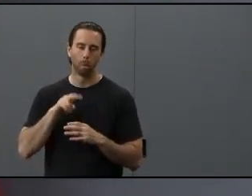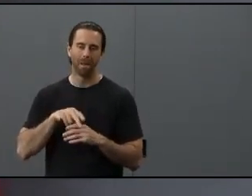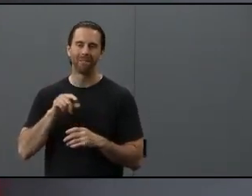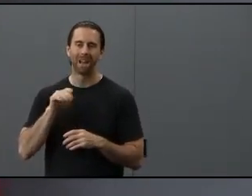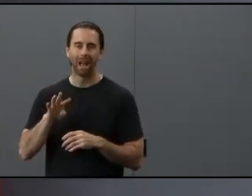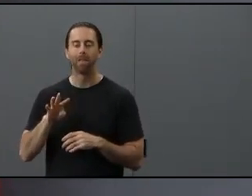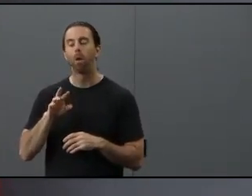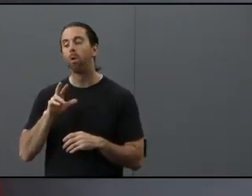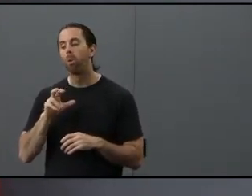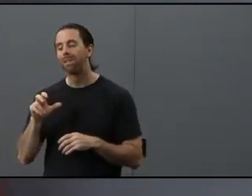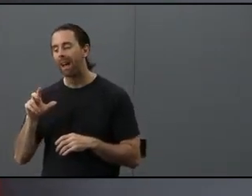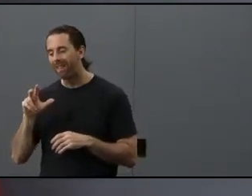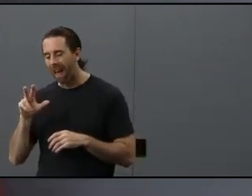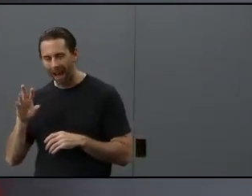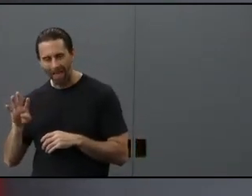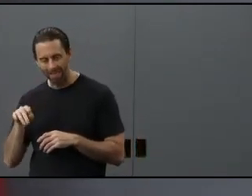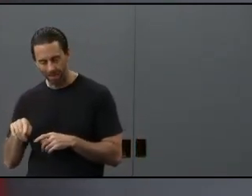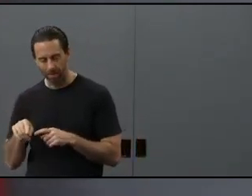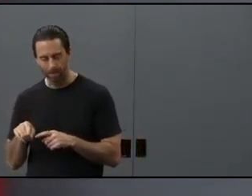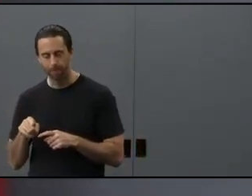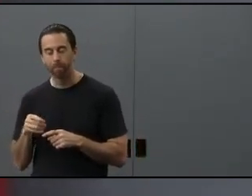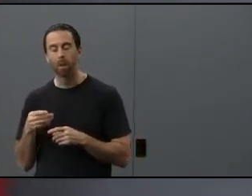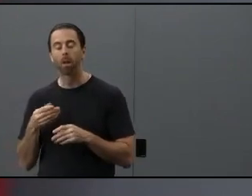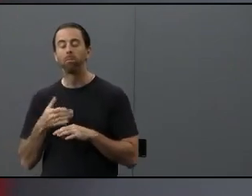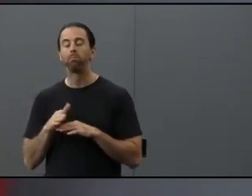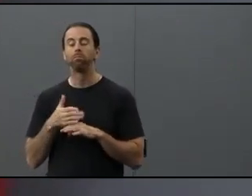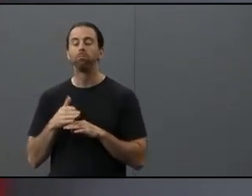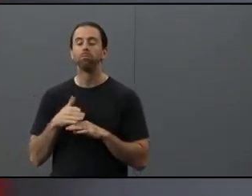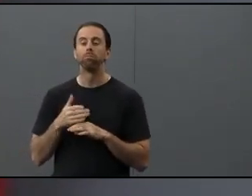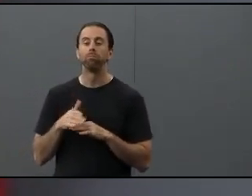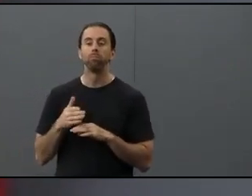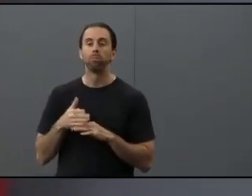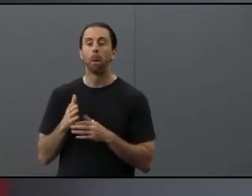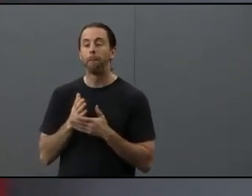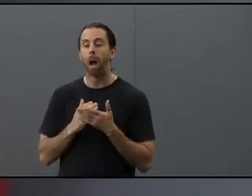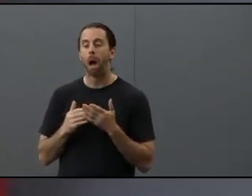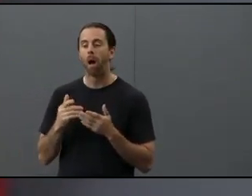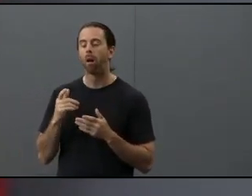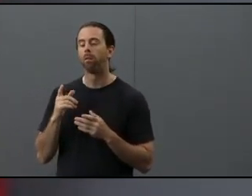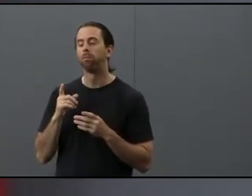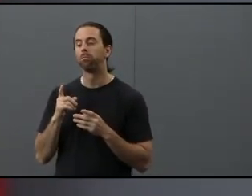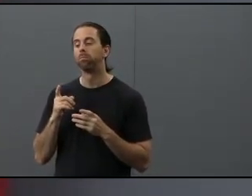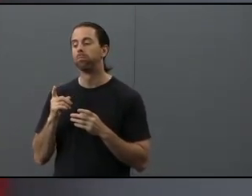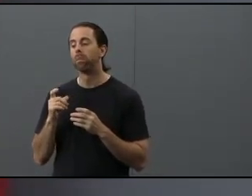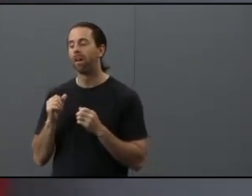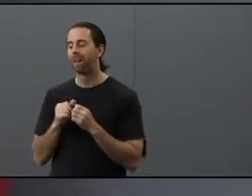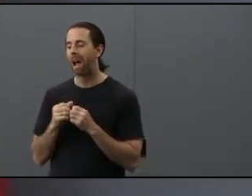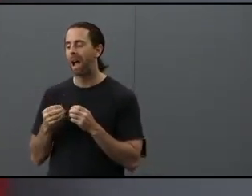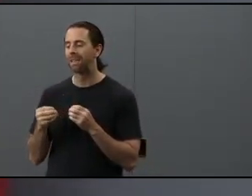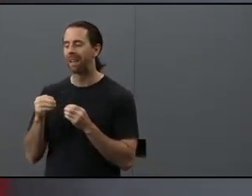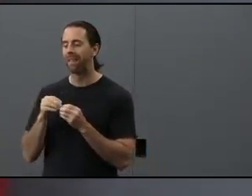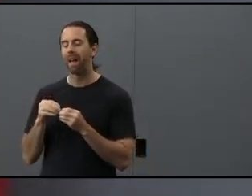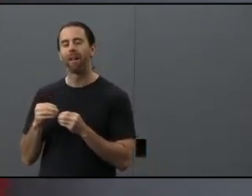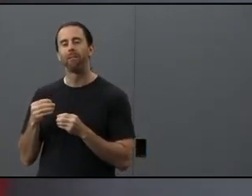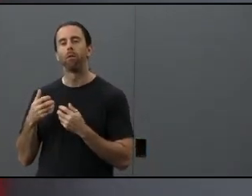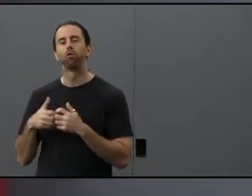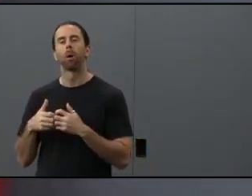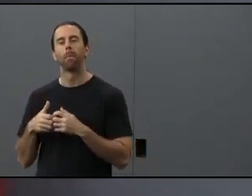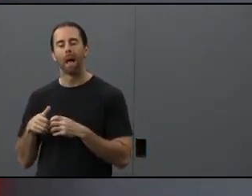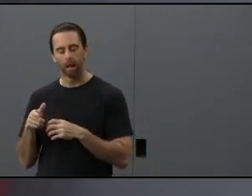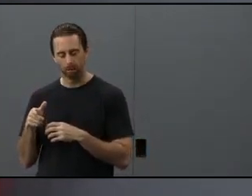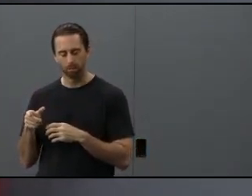334 et de financer la dépense pour une part à même l'excédent de fonctionnement affecté Centre